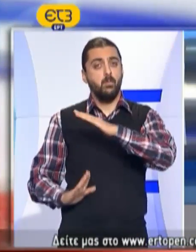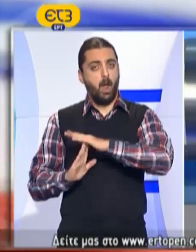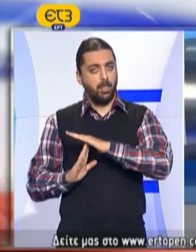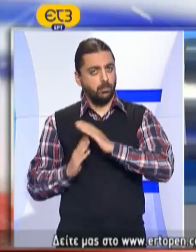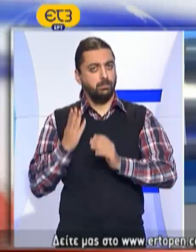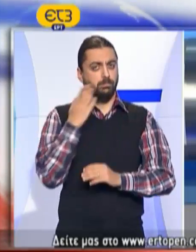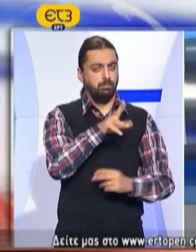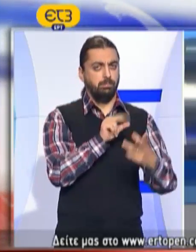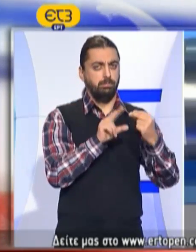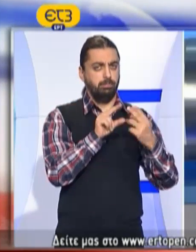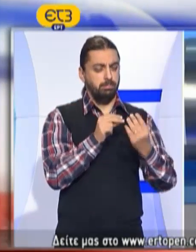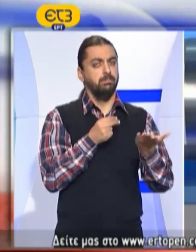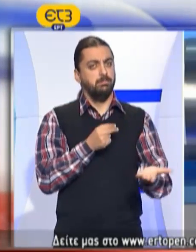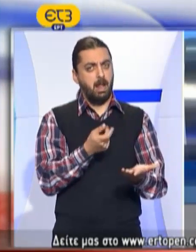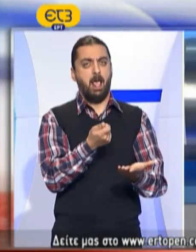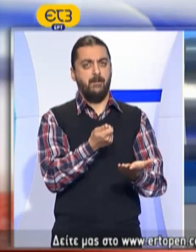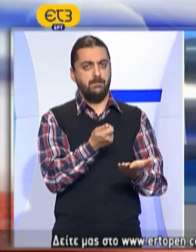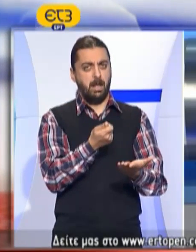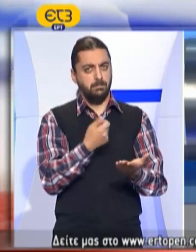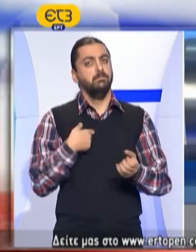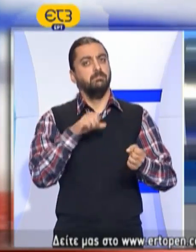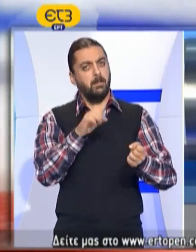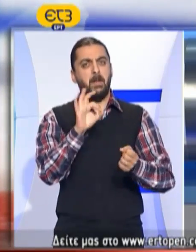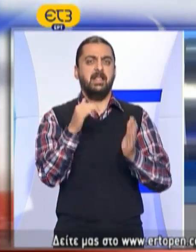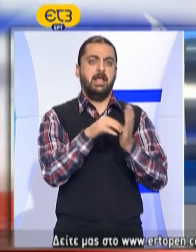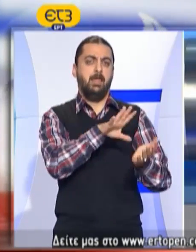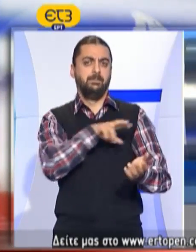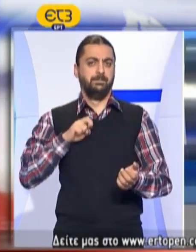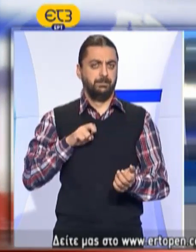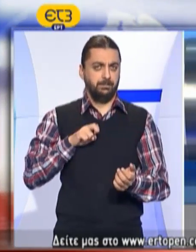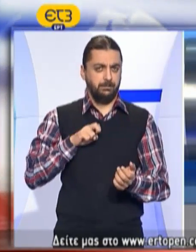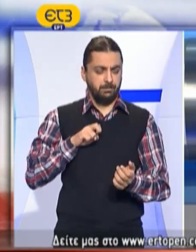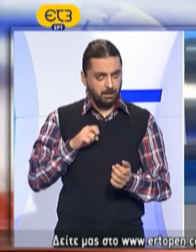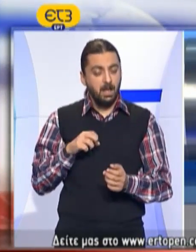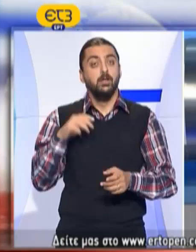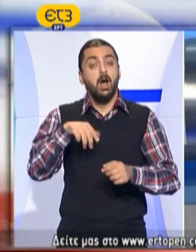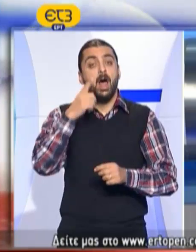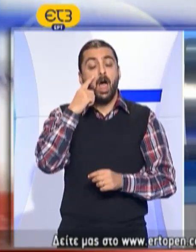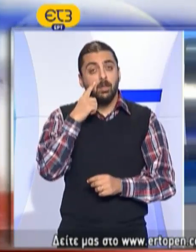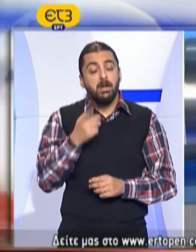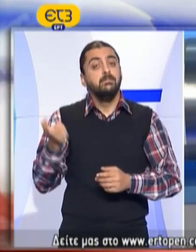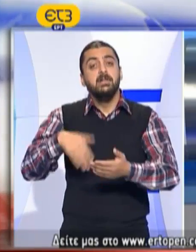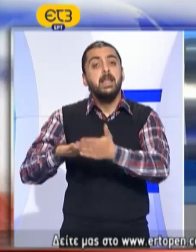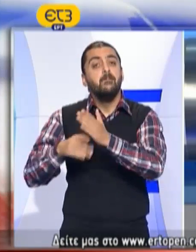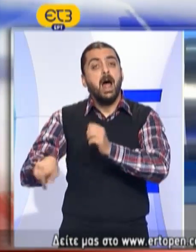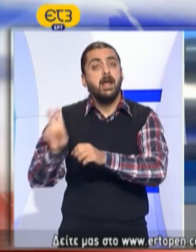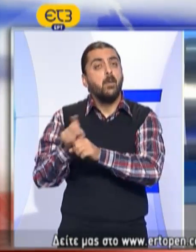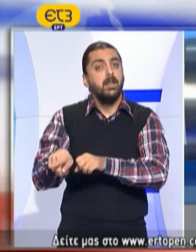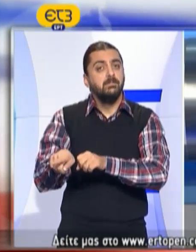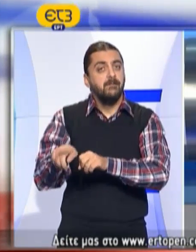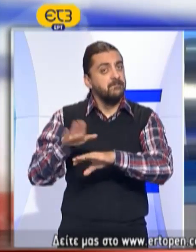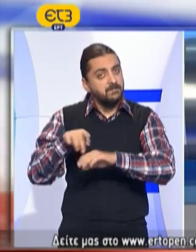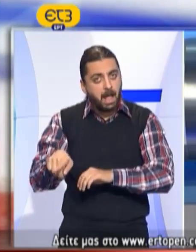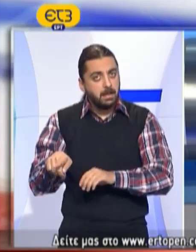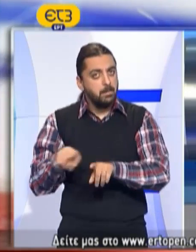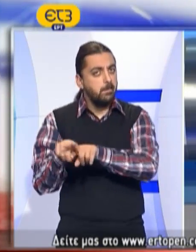Σωτηρία. Ενώ αναμένεται να διερευνηθεί εάν πίσω από τον χρηματισμό υπάρχουν συνεργοί άλλοι συνδικαλιστές ή εργαζόμενοι του νοσοκομείου. Η υπόθεση